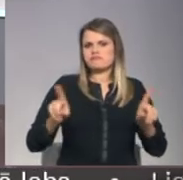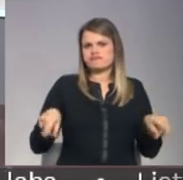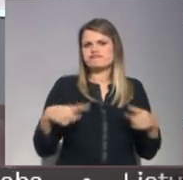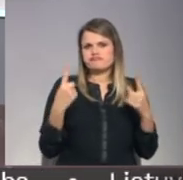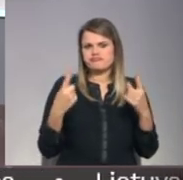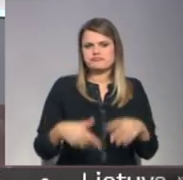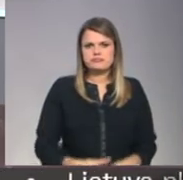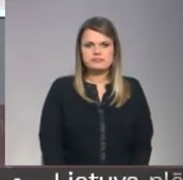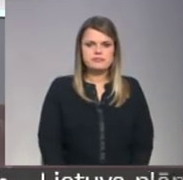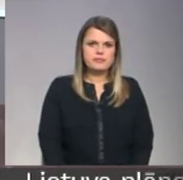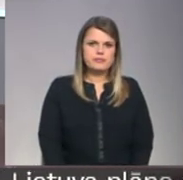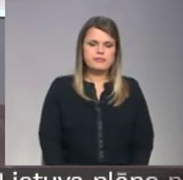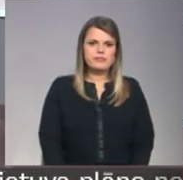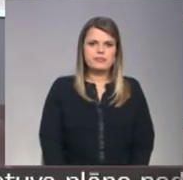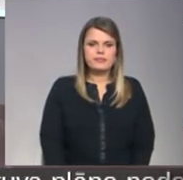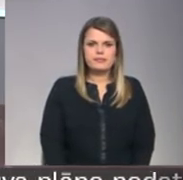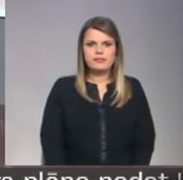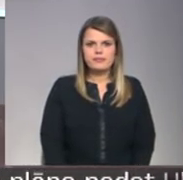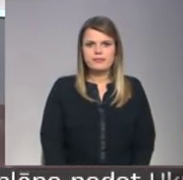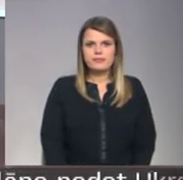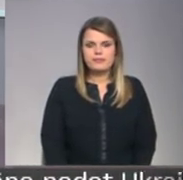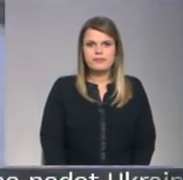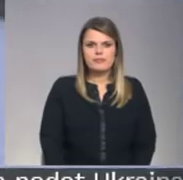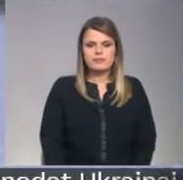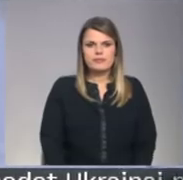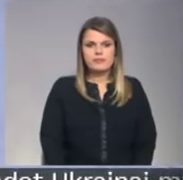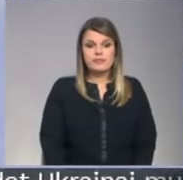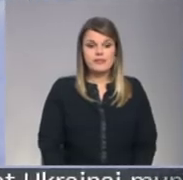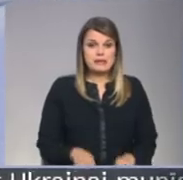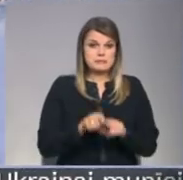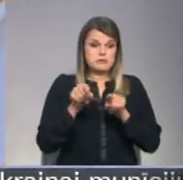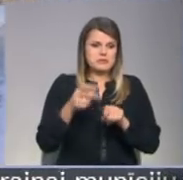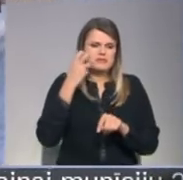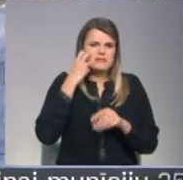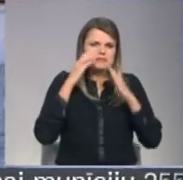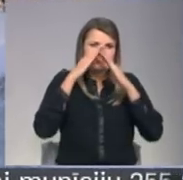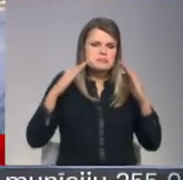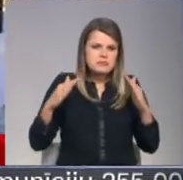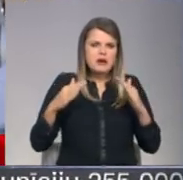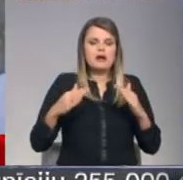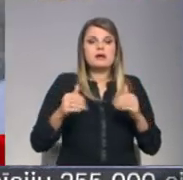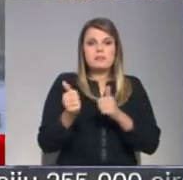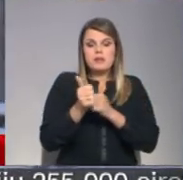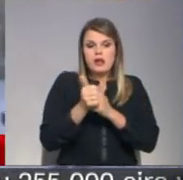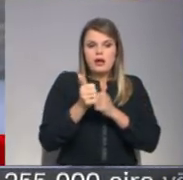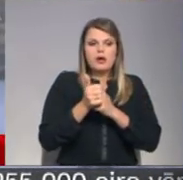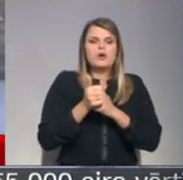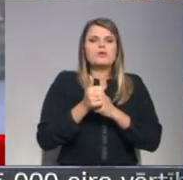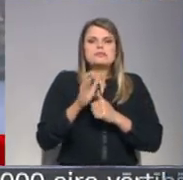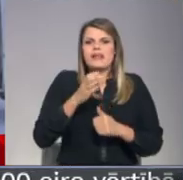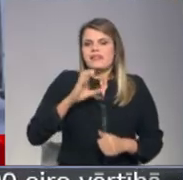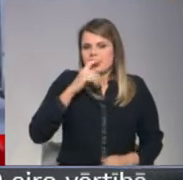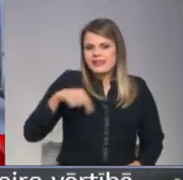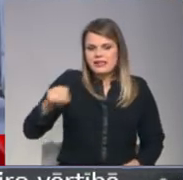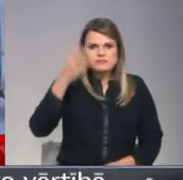mazpilsētā var attīstīties, turpina Aizputes televīzija. Turpat simtgadīgajā ēkā blakus Aizputes dzirnavdieķim